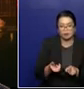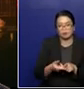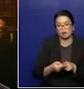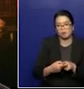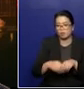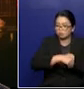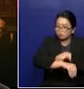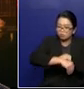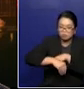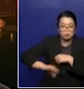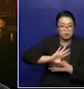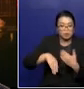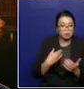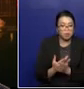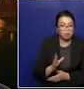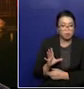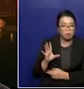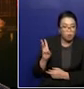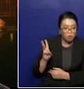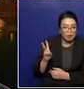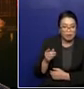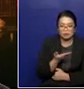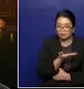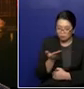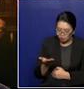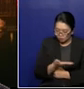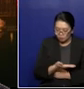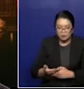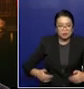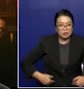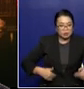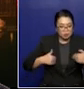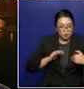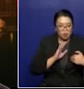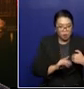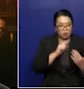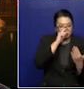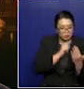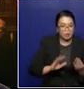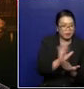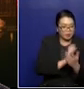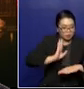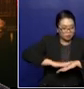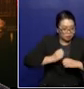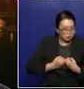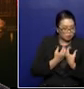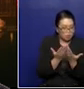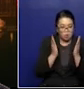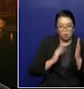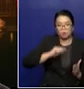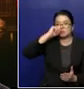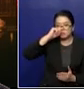ดสิ่งเหล่านี้ต่างหากคือชีวิตจริงคือศักยภาพของความเป็น